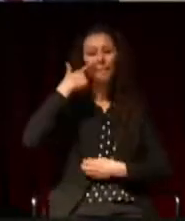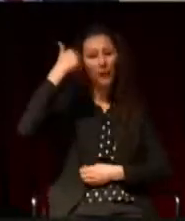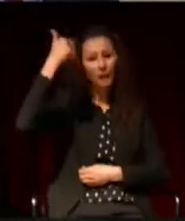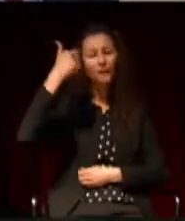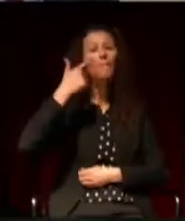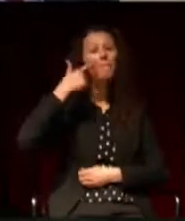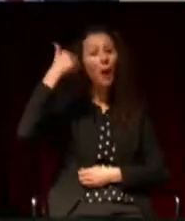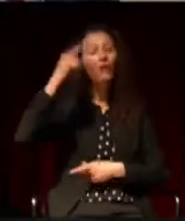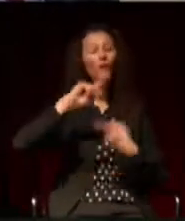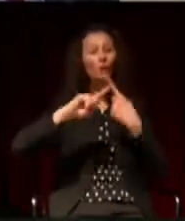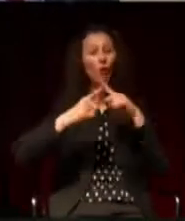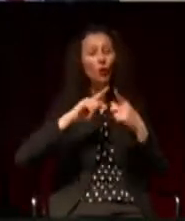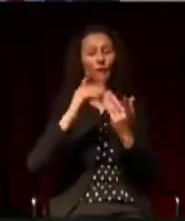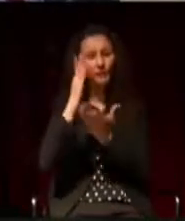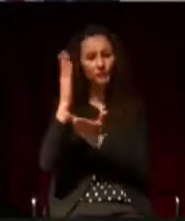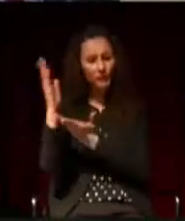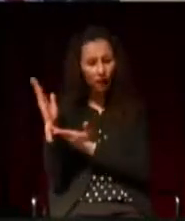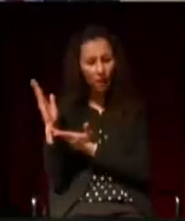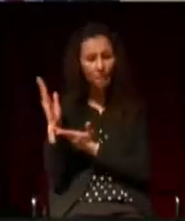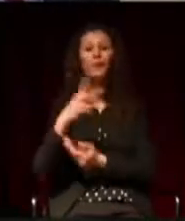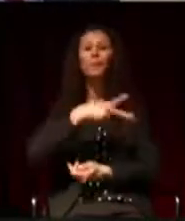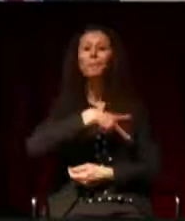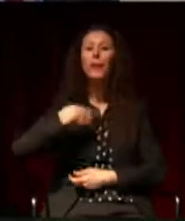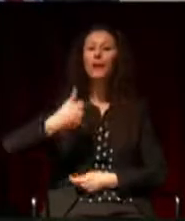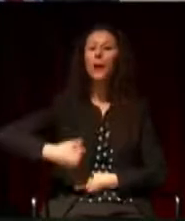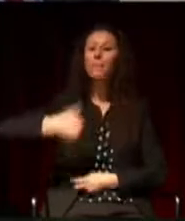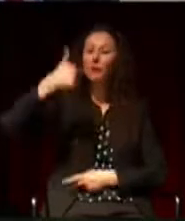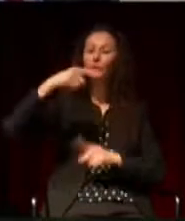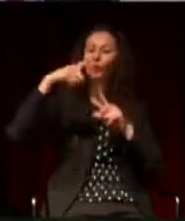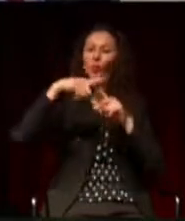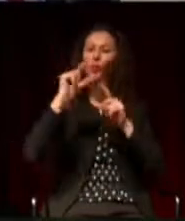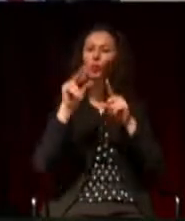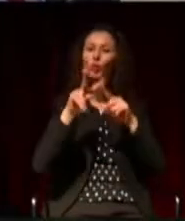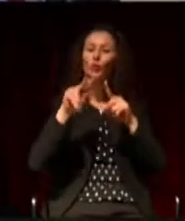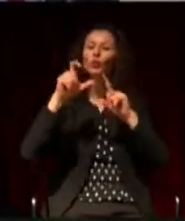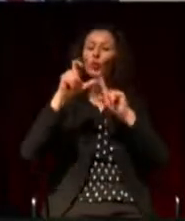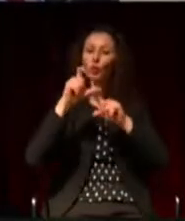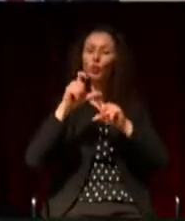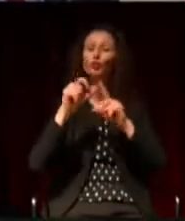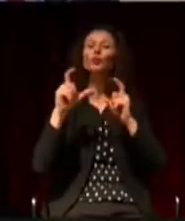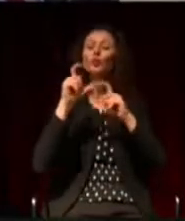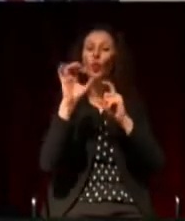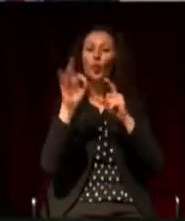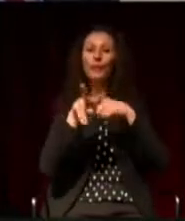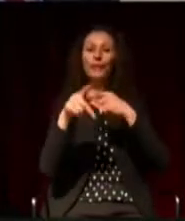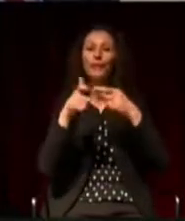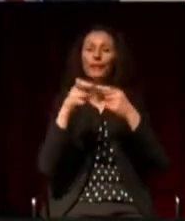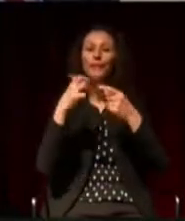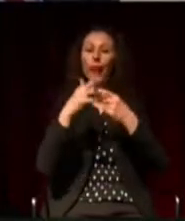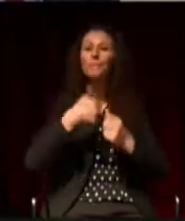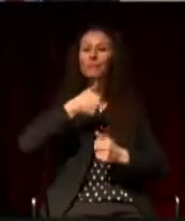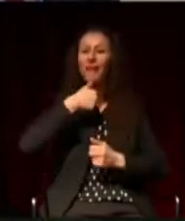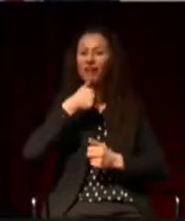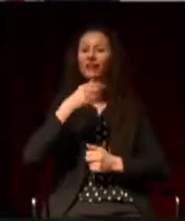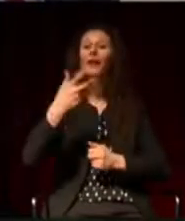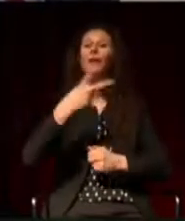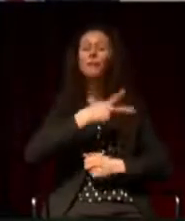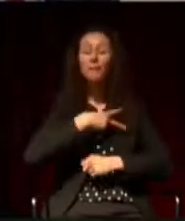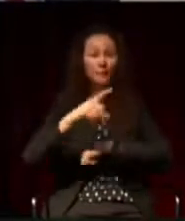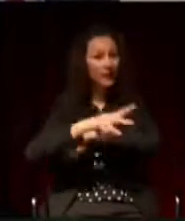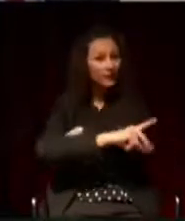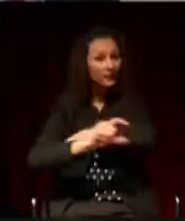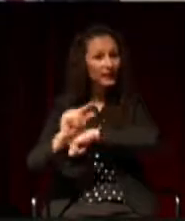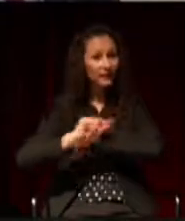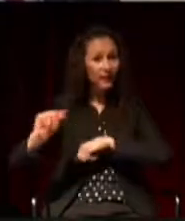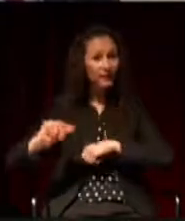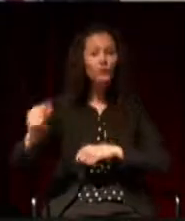Bakanımıza, bakanlık bürokratlarımıza, belediye başkanımız Tunç Soyer Beyefendi'ye, genel sekreterimize, belediye